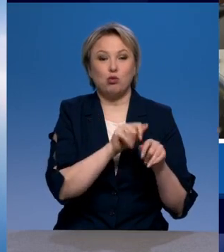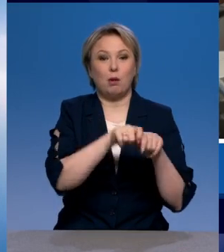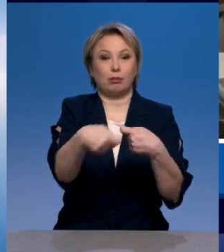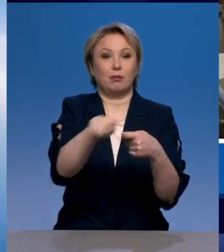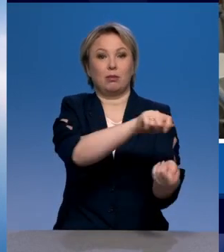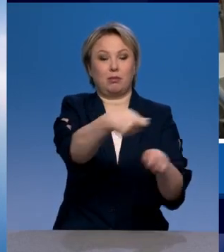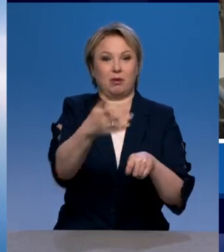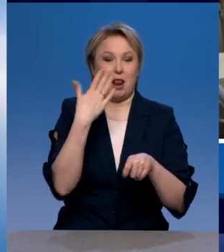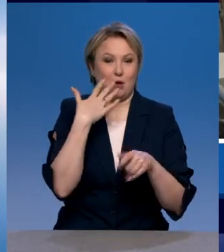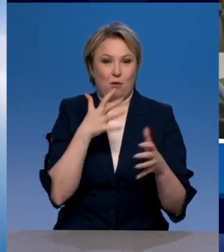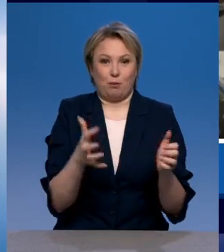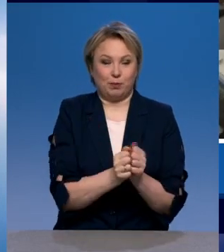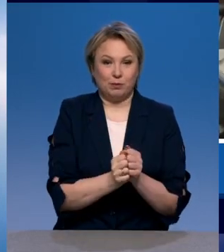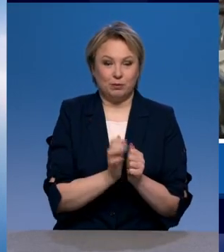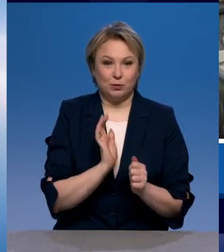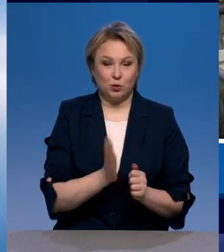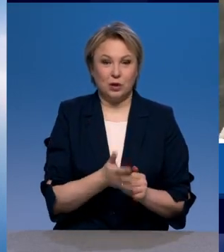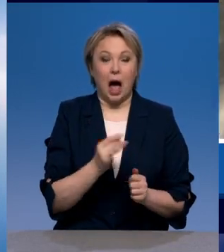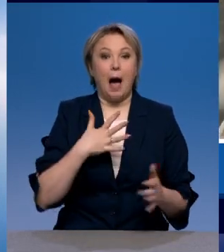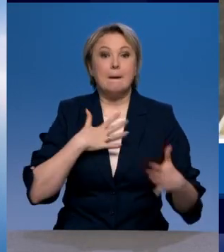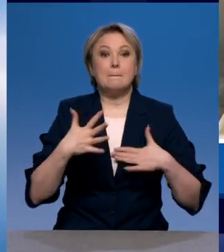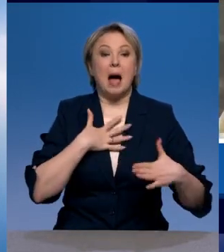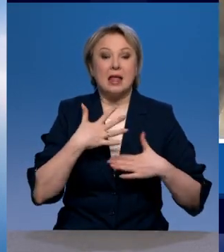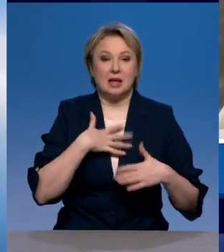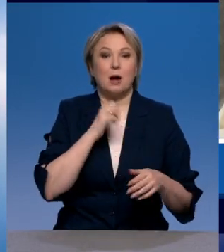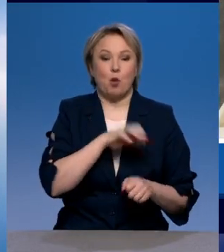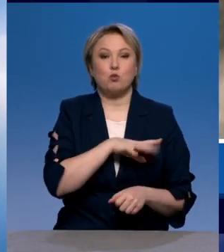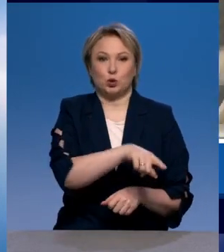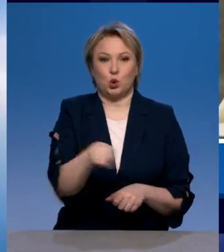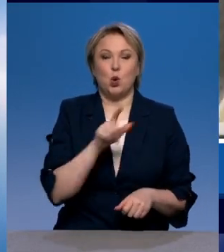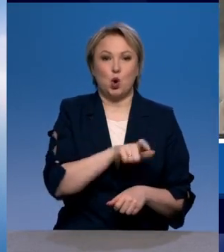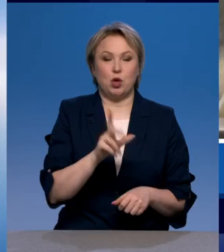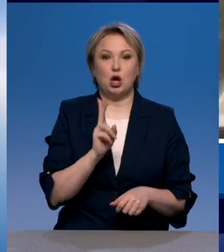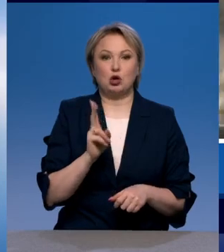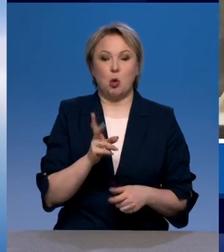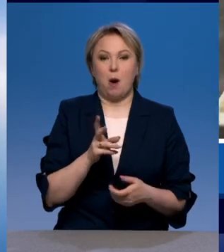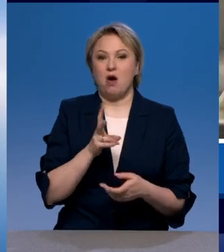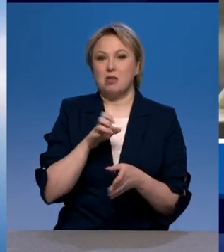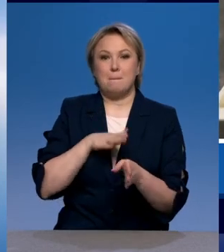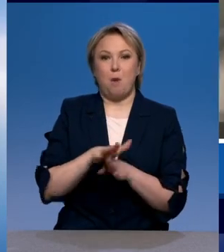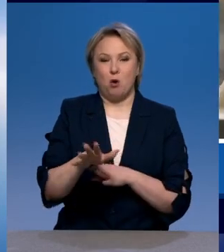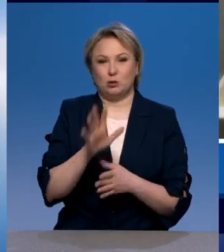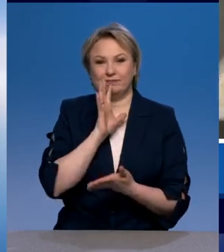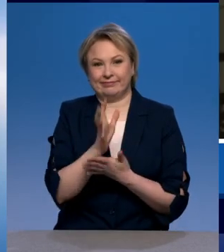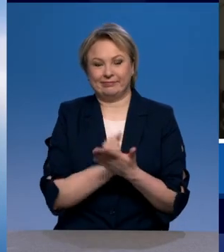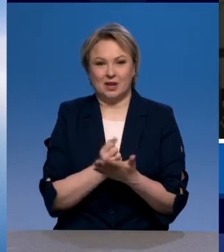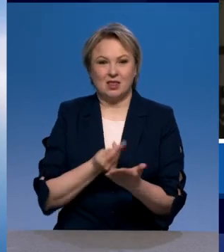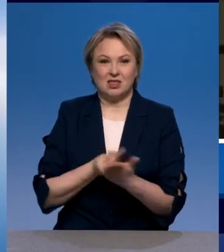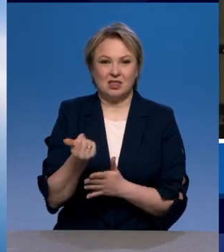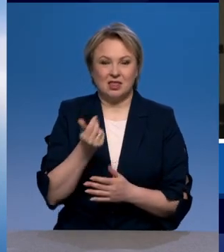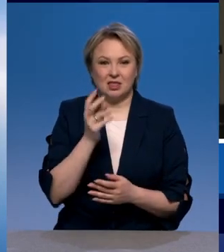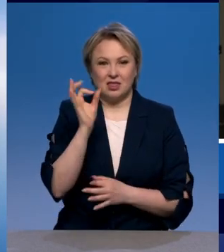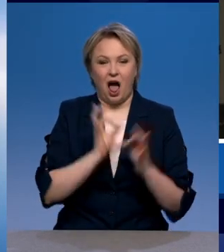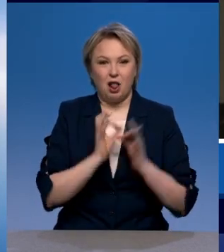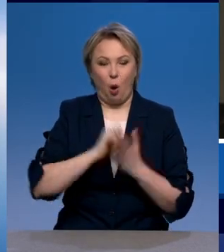может настать у людей, которые не платят либо в полностью налоги, либо в принципе в серой зоне находятся.